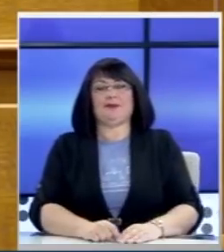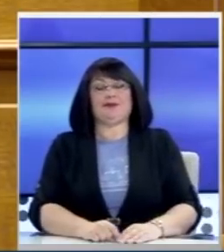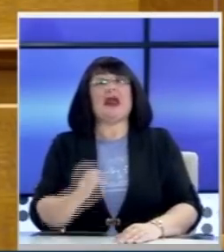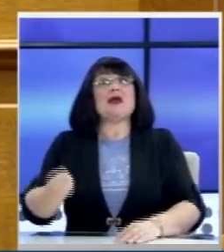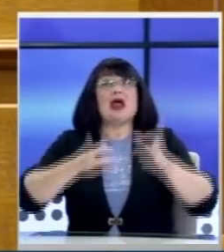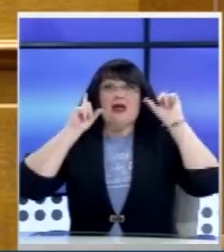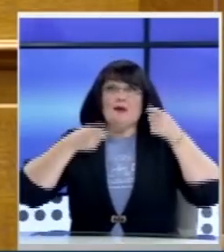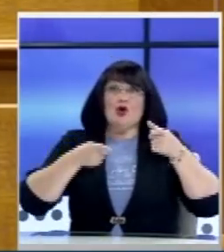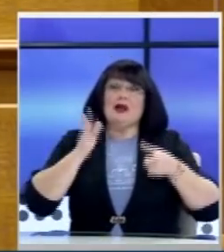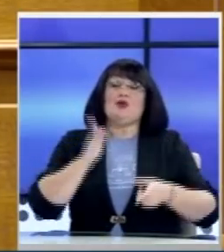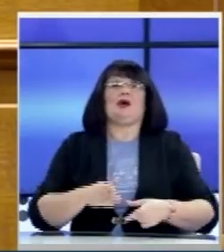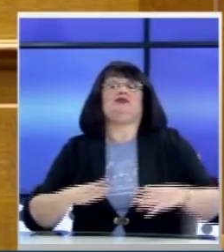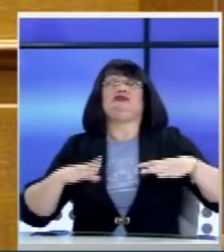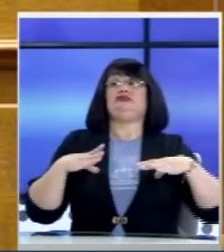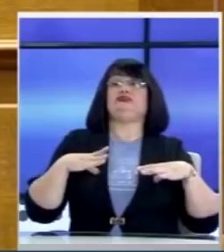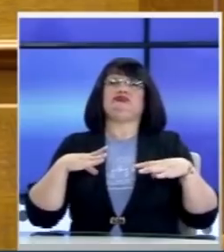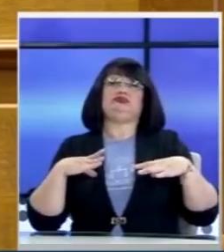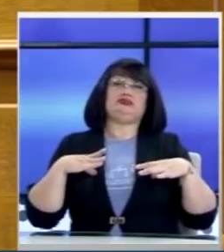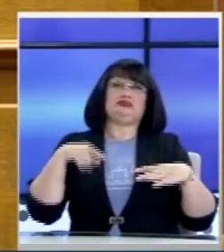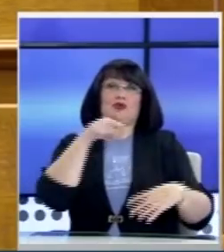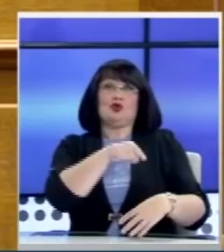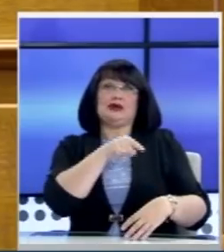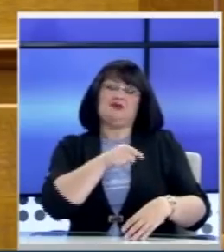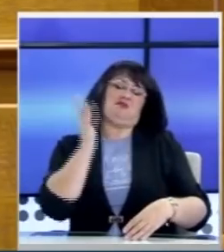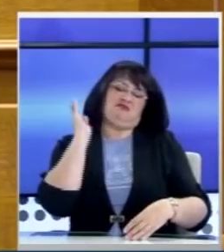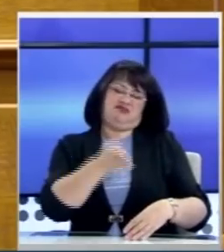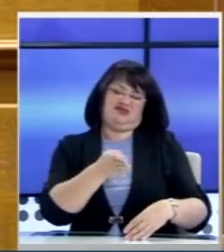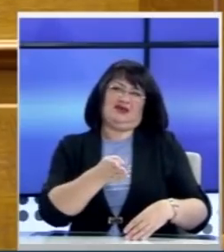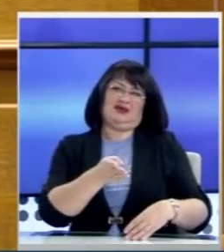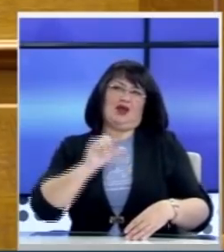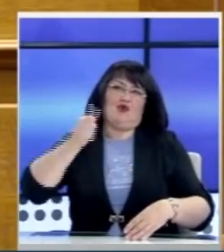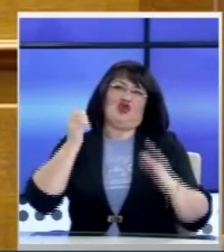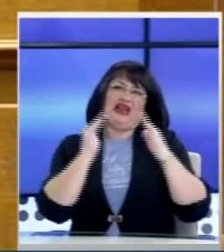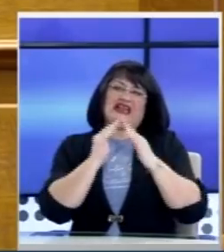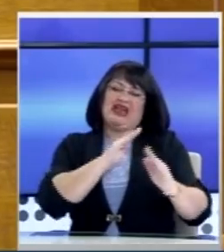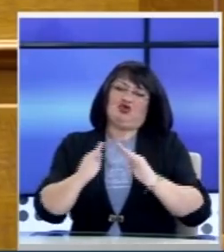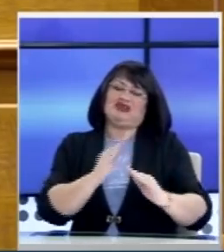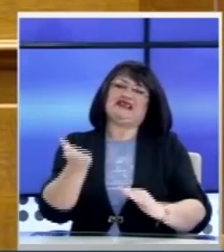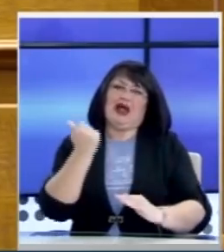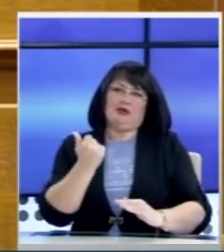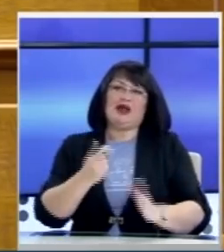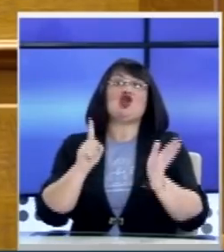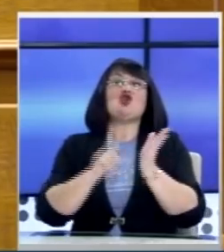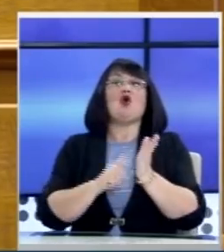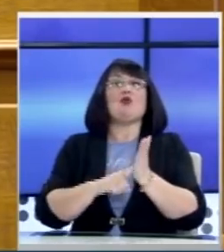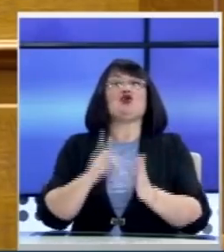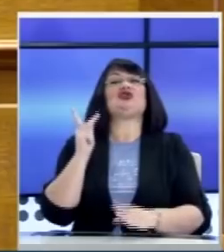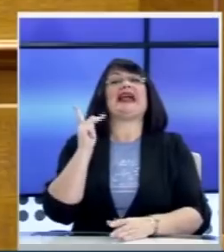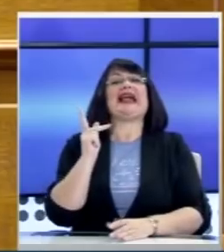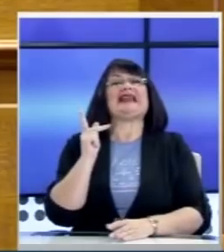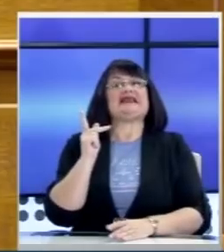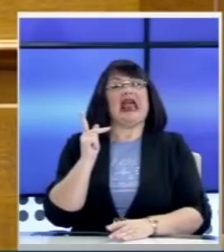μπορεί φυσικά να κοκορεύεται ότι της έδωσε τη χαριστική βολή. Μάλιστα, ο νόμος Κατσέλη προέβλεπε